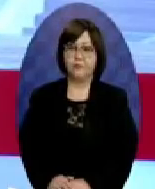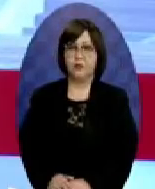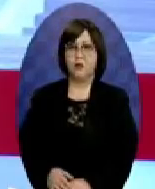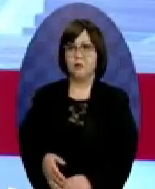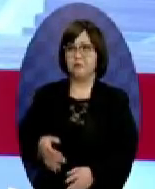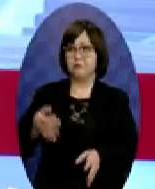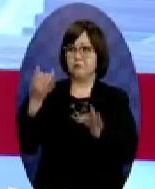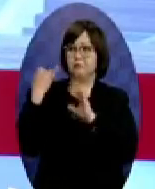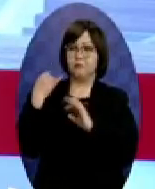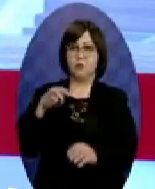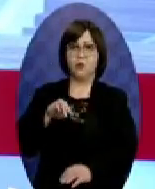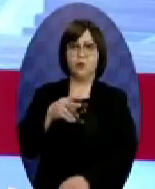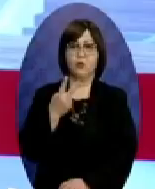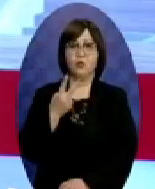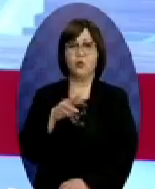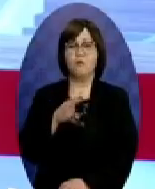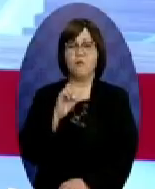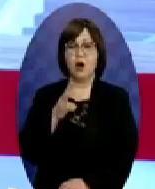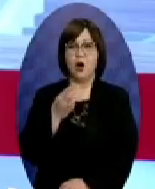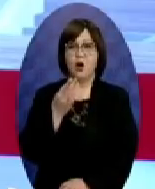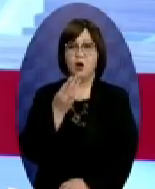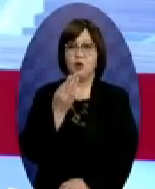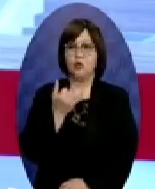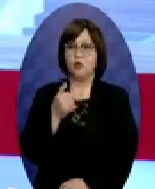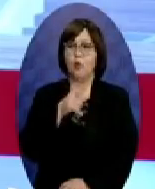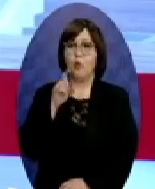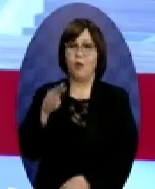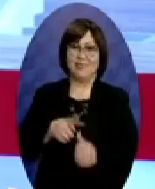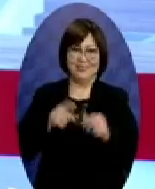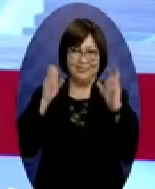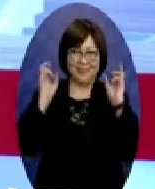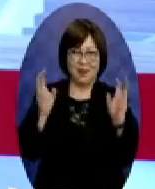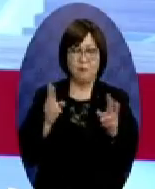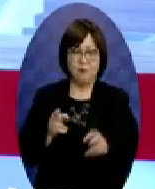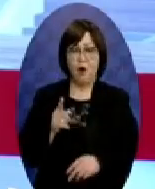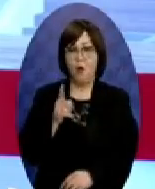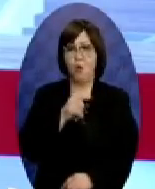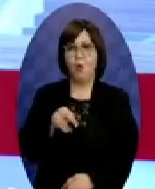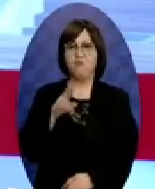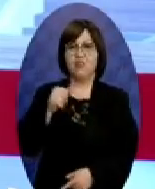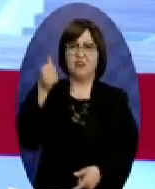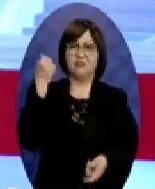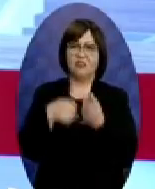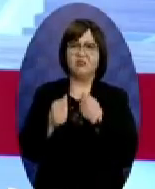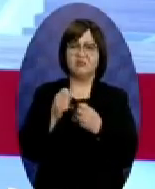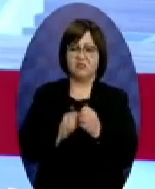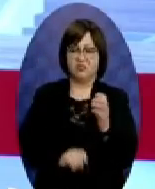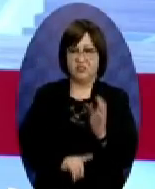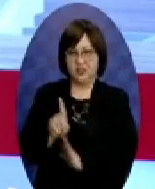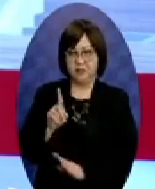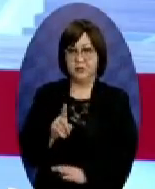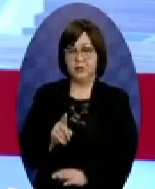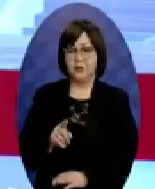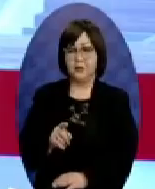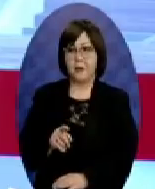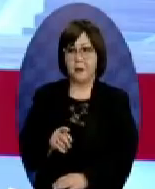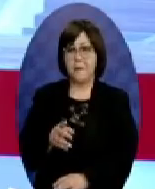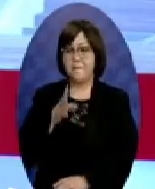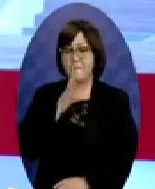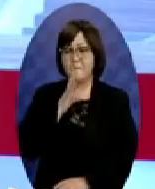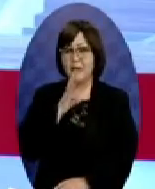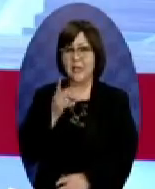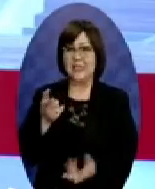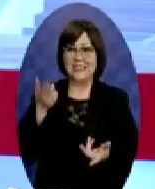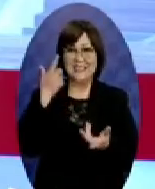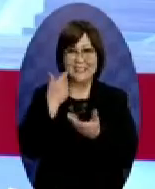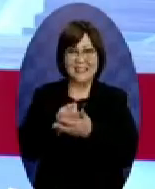Өнгөрсөн 7 хоногт Түмэн Шувууд компани хувьцааны анхдагч зах зээлийн арилжааны нээлт болсон. Арилжааны захиалга эхлээд удаагүйч одоогоор тус компани олон нийтэд санал